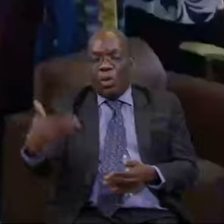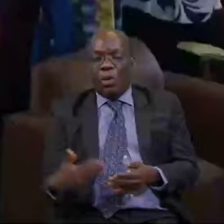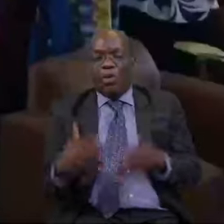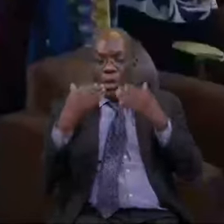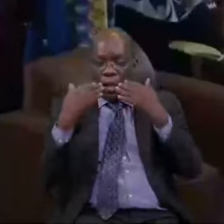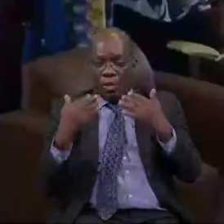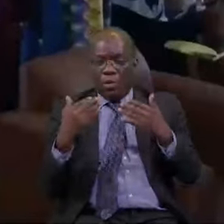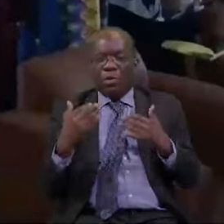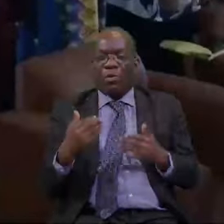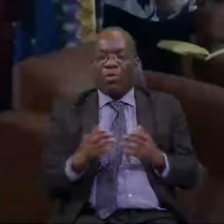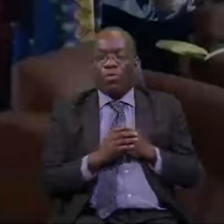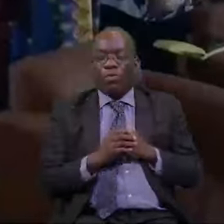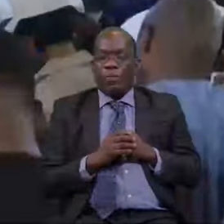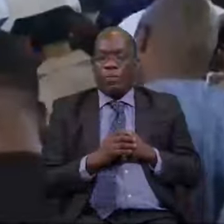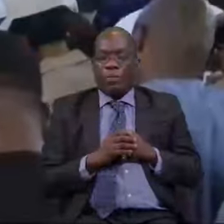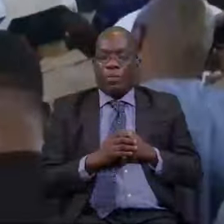Docteur Koumoui, merci beaucoup.